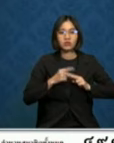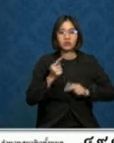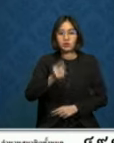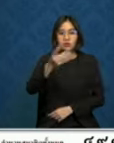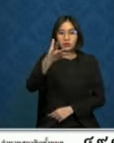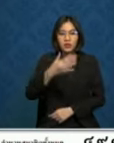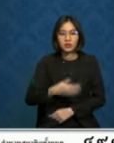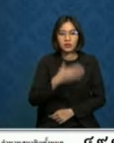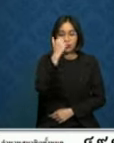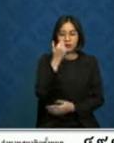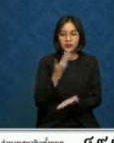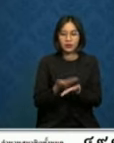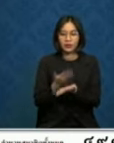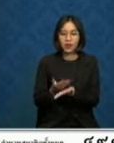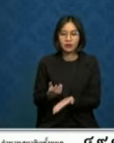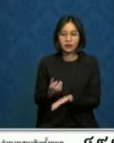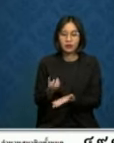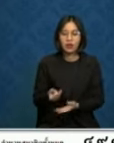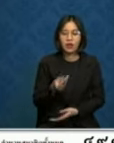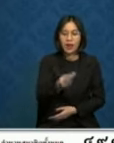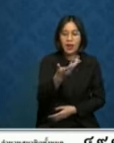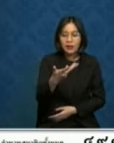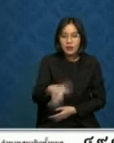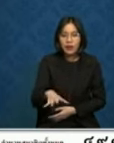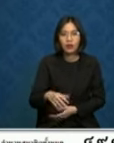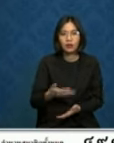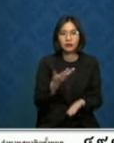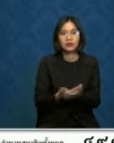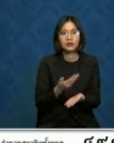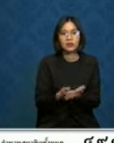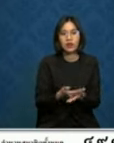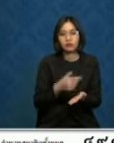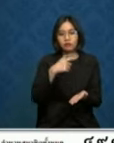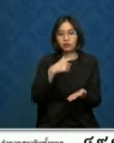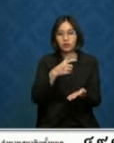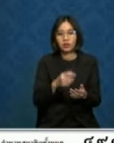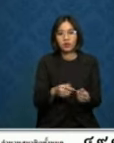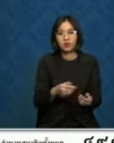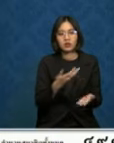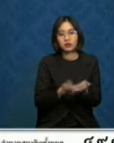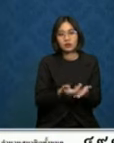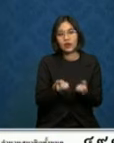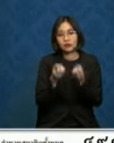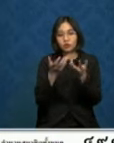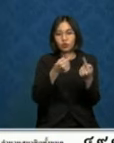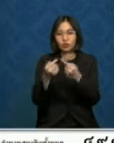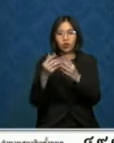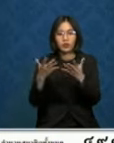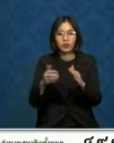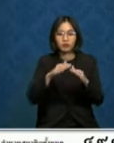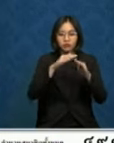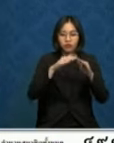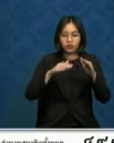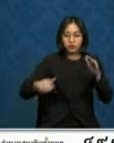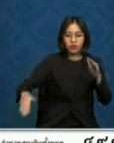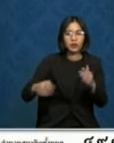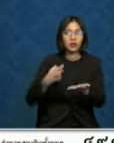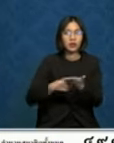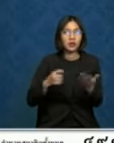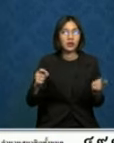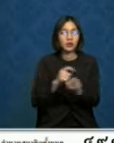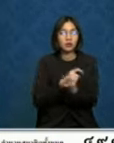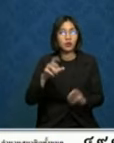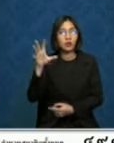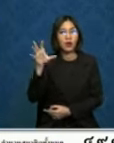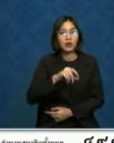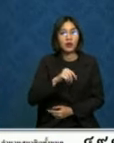ราะหลังจากที่เขาได้เงินเยียวยาไปแล้วเนี่ยเขาก็ไม่ส่งต่อนะคะแถมยอดเนี่ยก็ยังลดลงทุกปีแต่ประกันสังคมเนี่ย